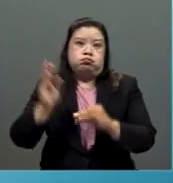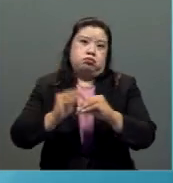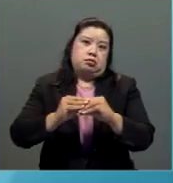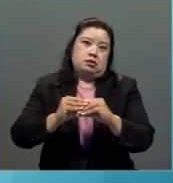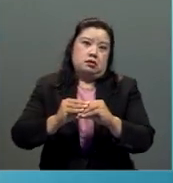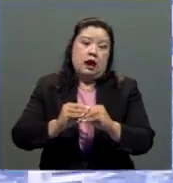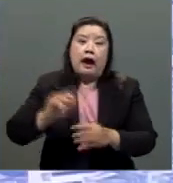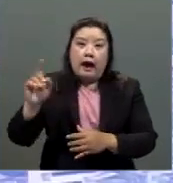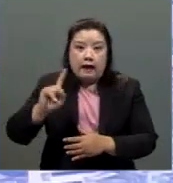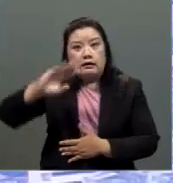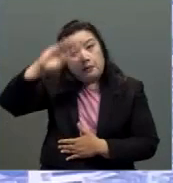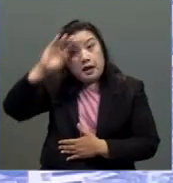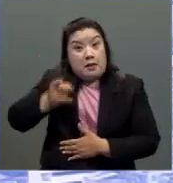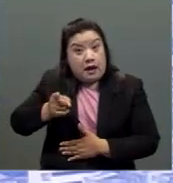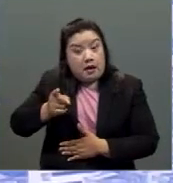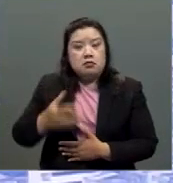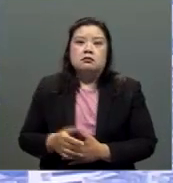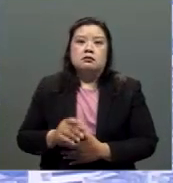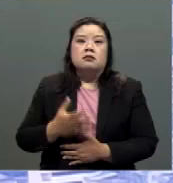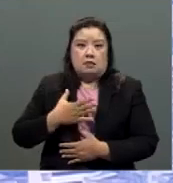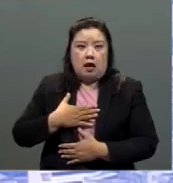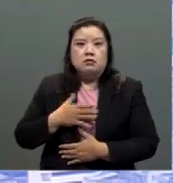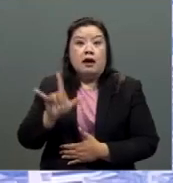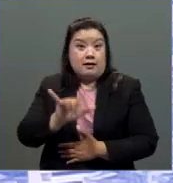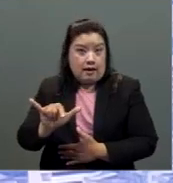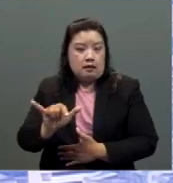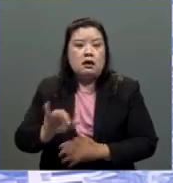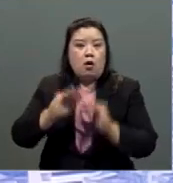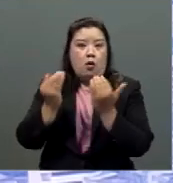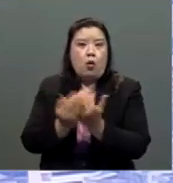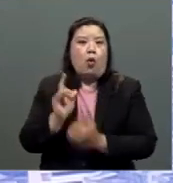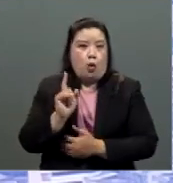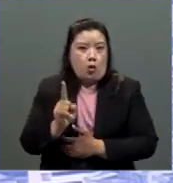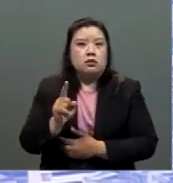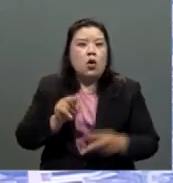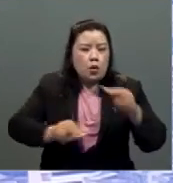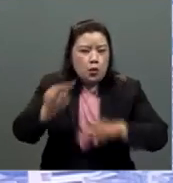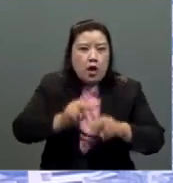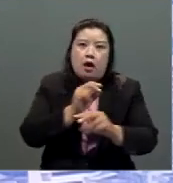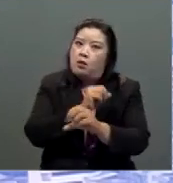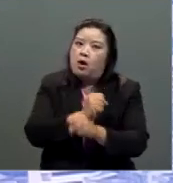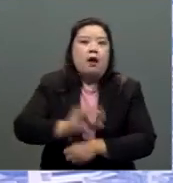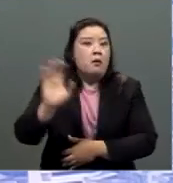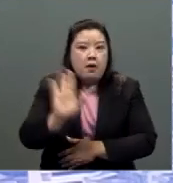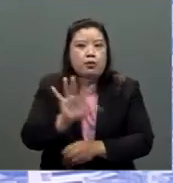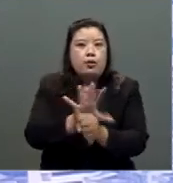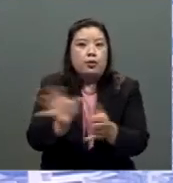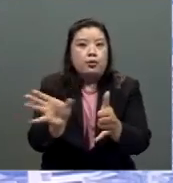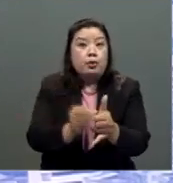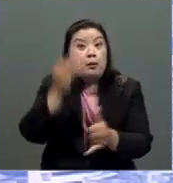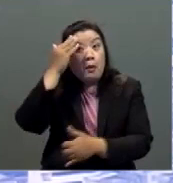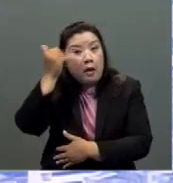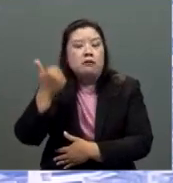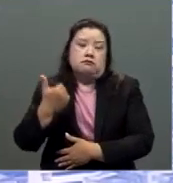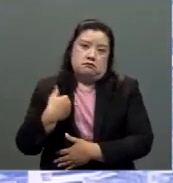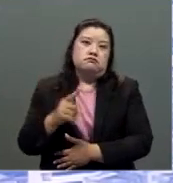ๆเหล่านี้เราเป็นญาติต้องดูแลเขาอย่างใกล้ชิดนะครับอย่าให้ได้รับเชื้อขึ้นมาเด็ดขาดนะครับเพราะว่าอันตรายถึงชีวิตที